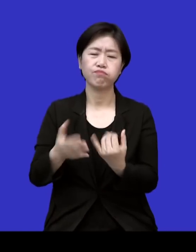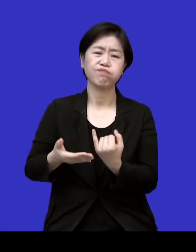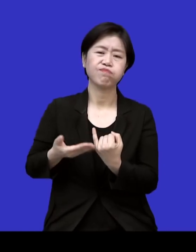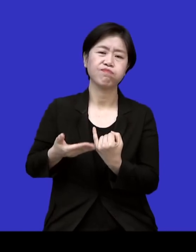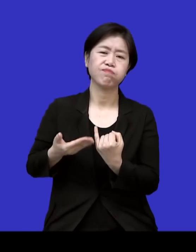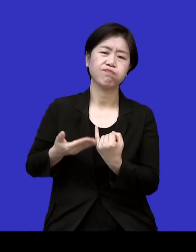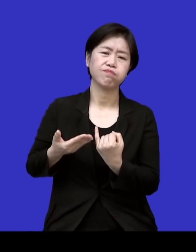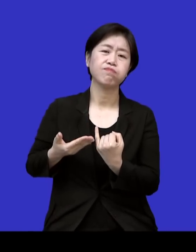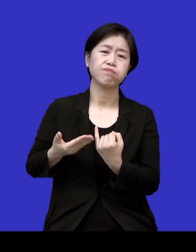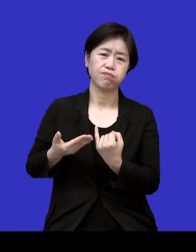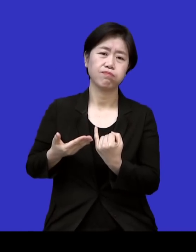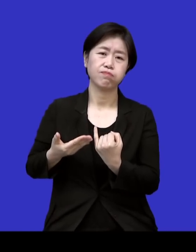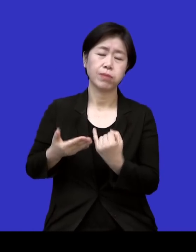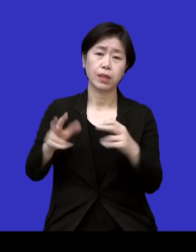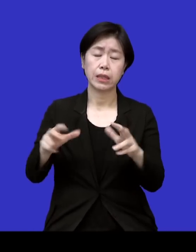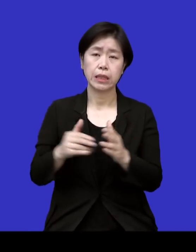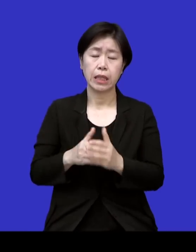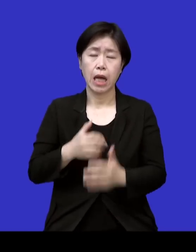되게